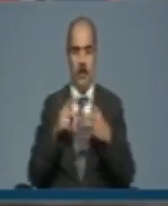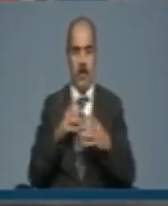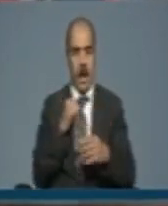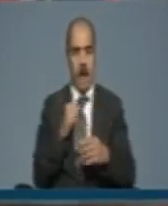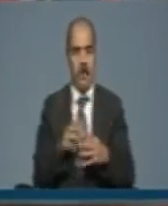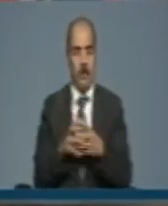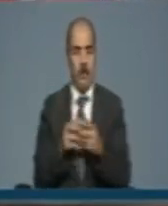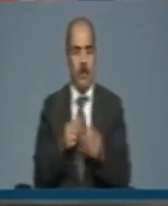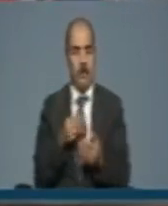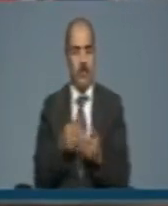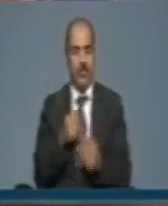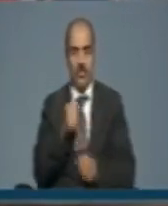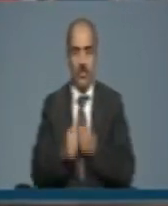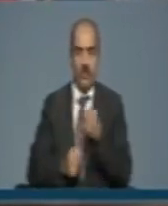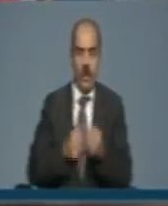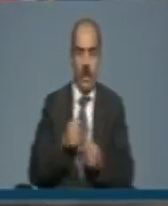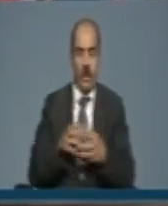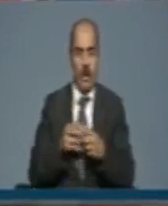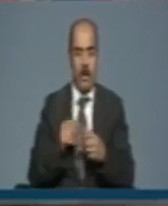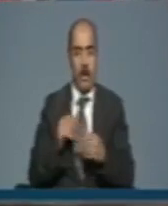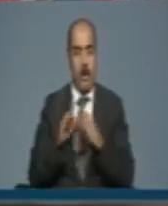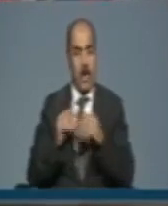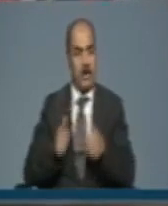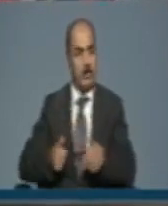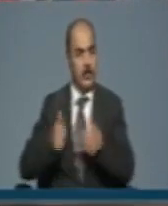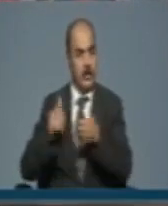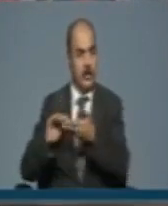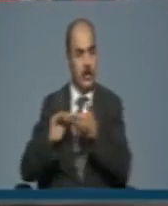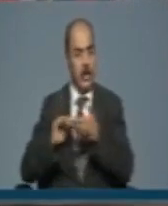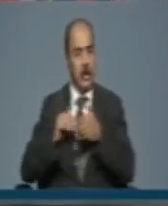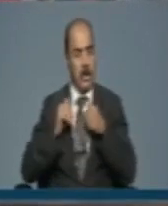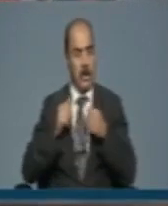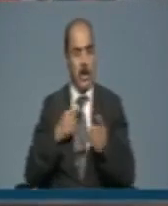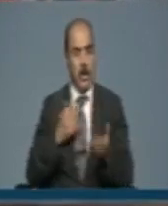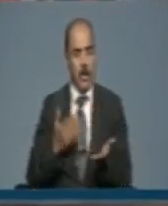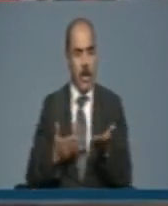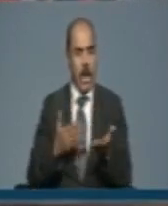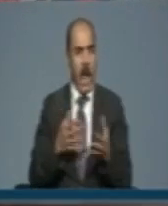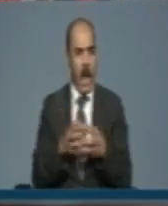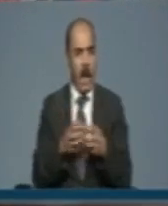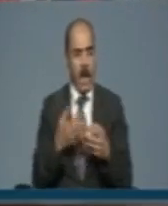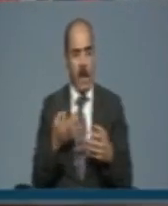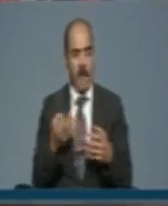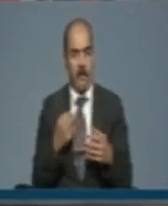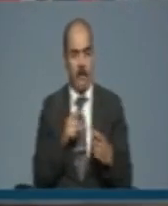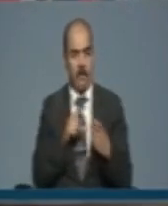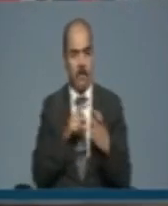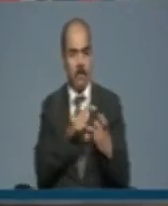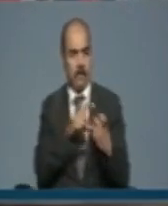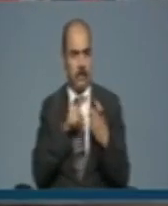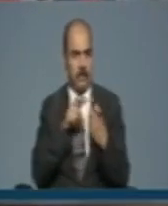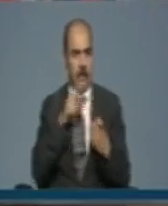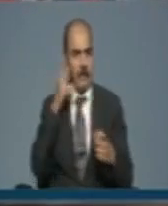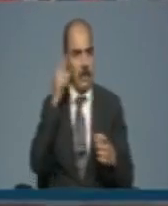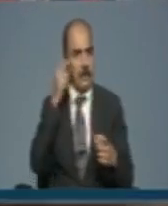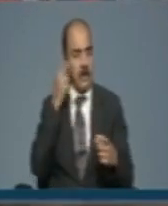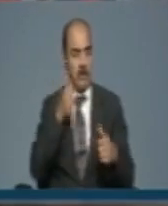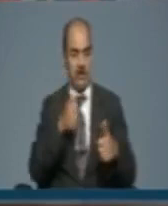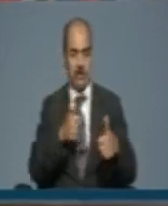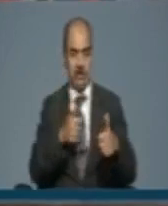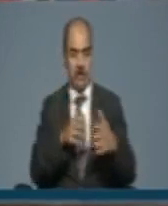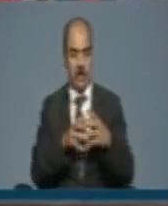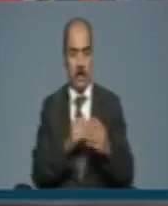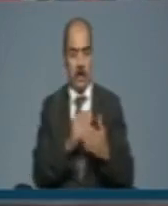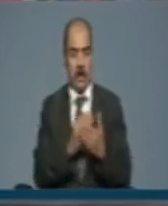تقدر موقف مصر من أجل الوساطة من أجل السلام بين إسرائيل وفلسطين.